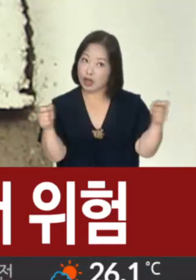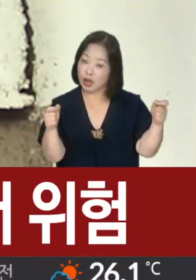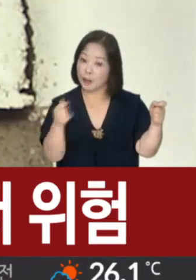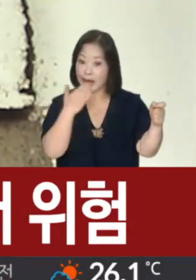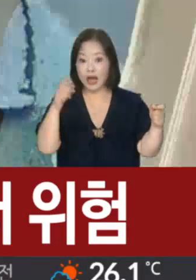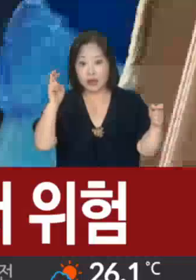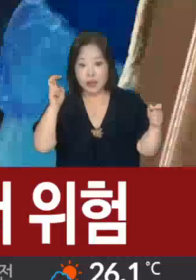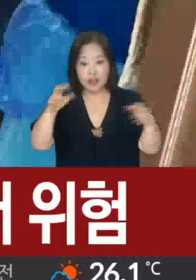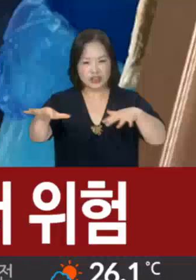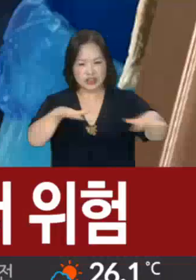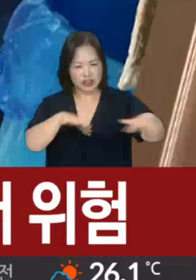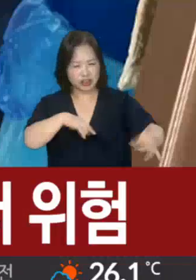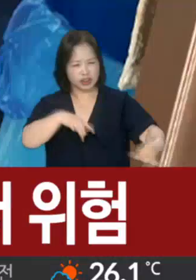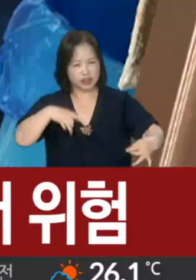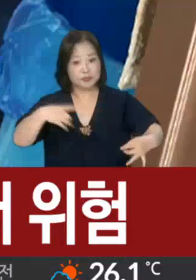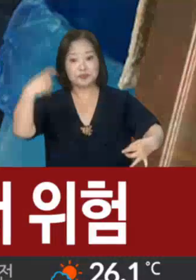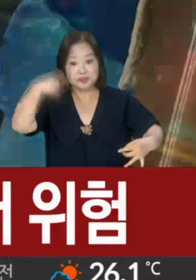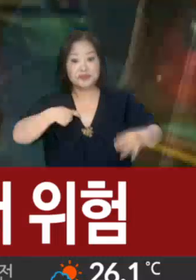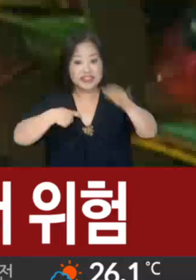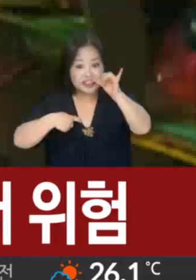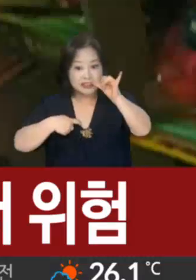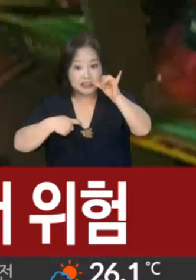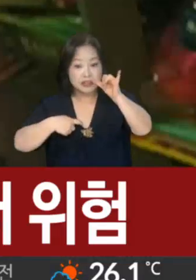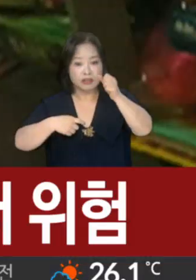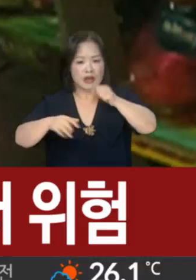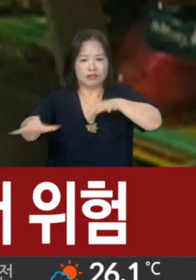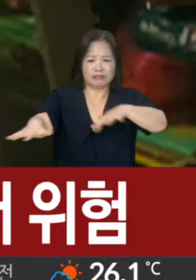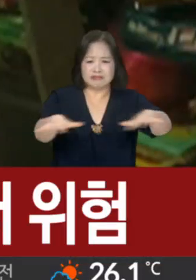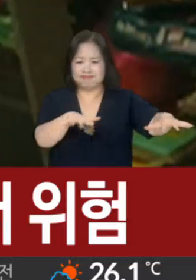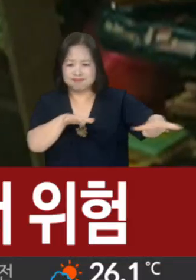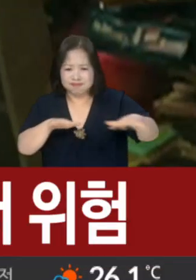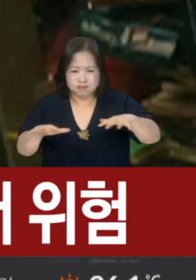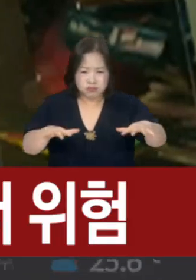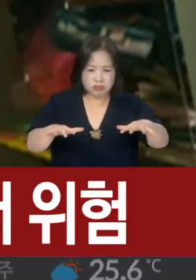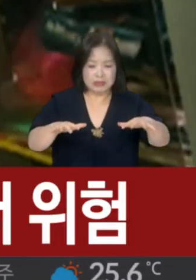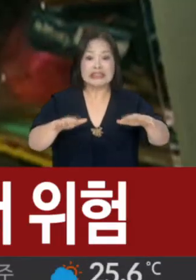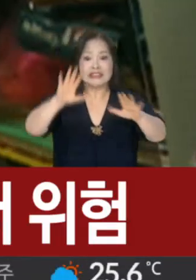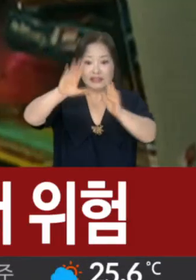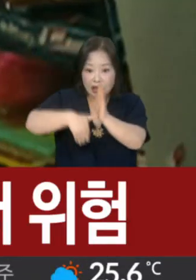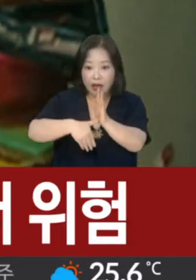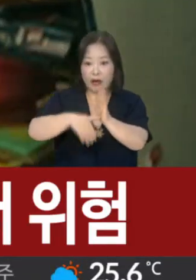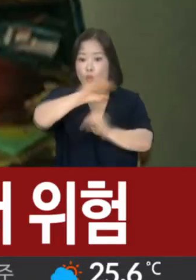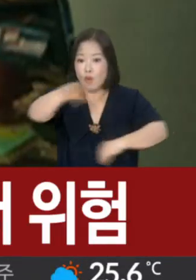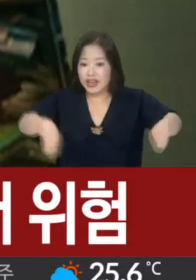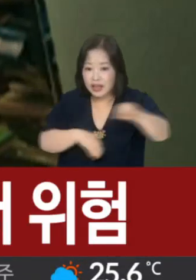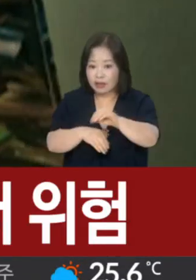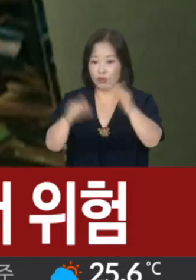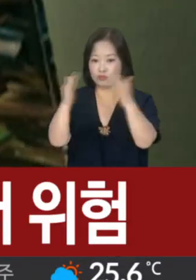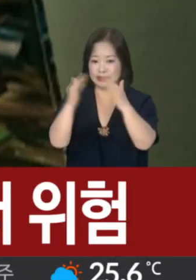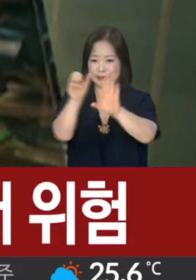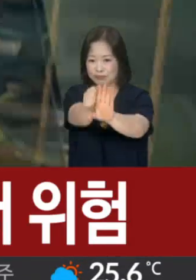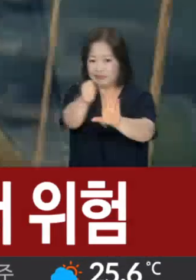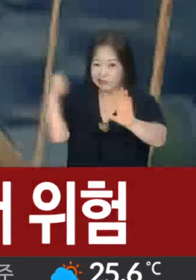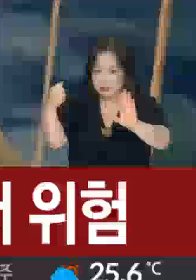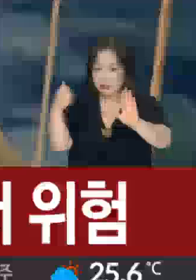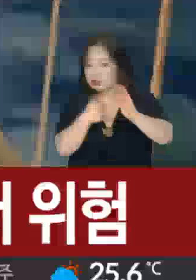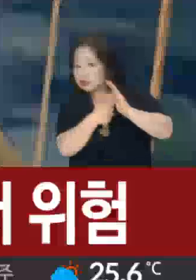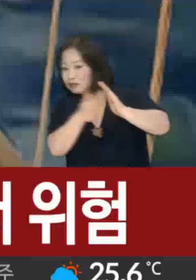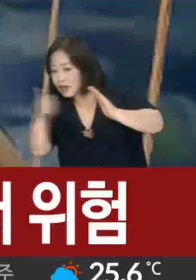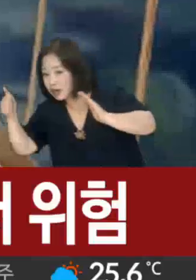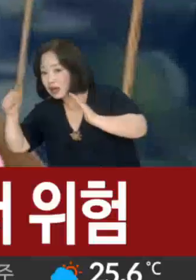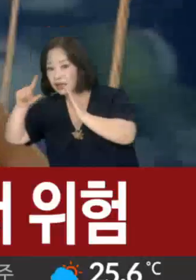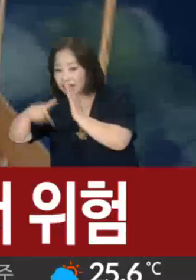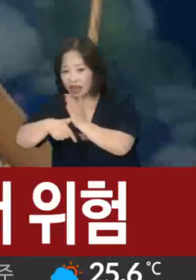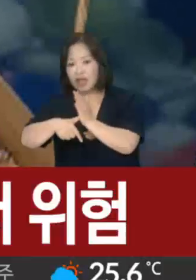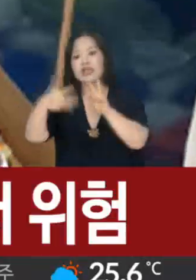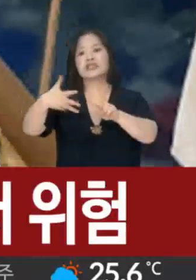정도의 흔들림이 있거든요. 예. 그래서 막 흔들리는데 오히려 바깥으로 이제 대피를 하다 보면 앞서 말씀드린 대로 여러 가지